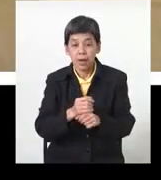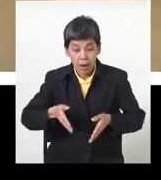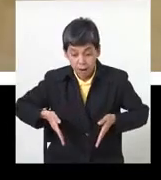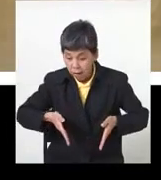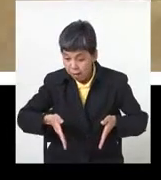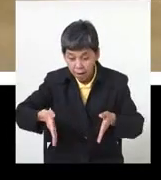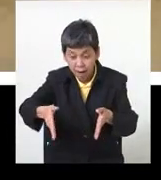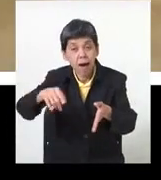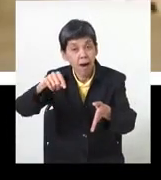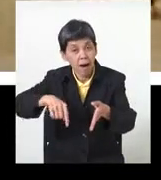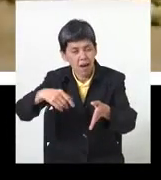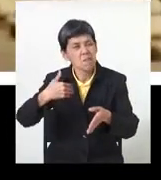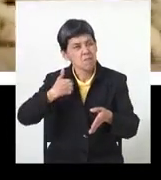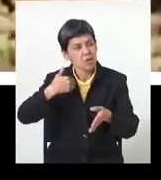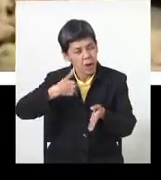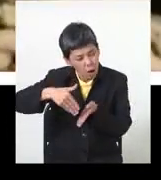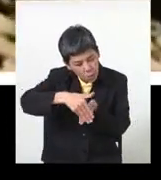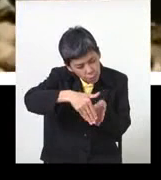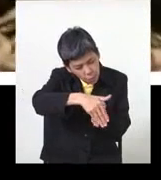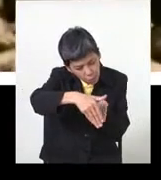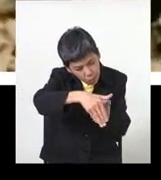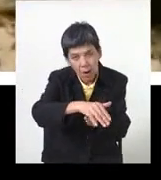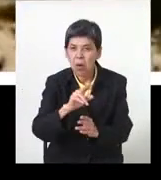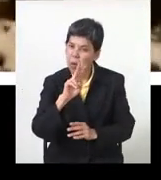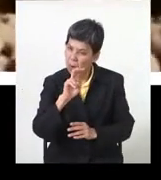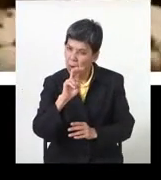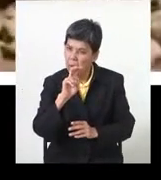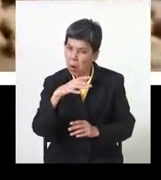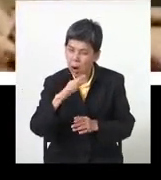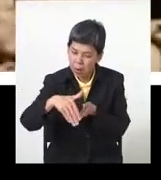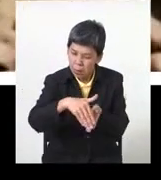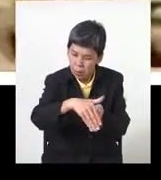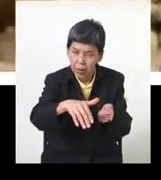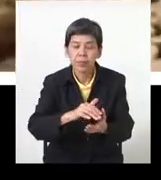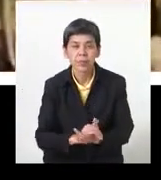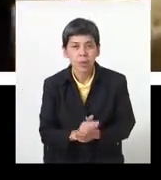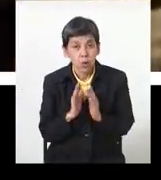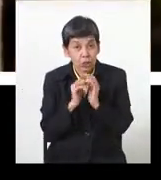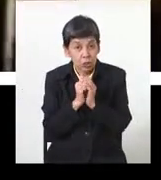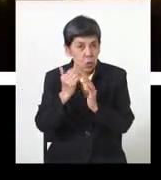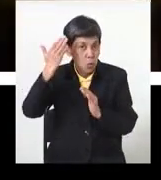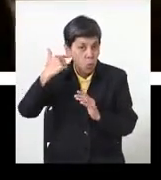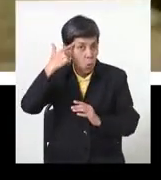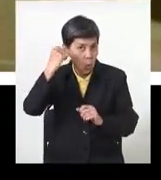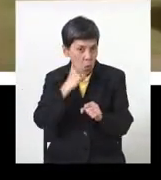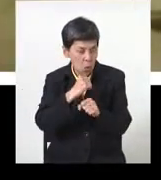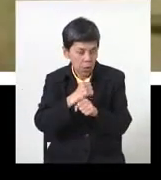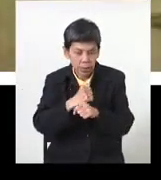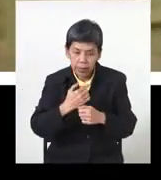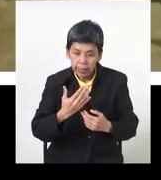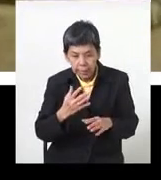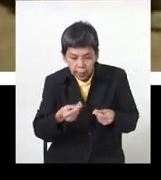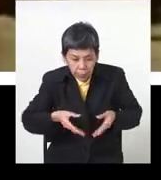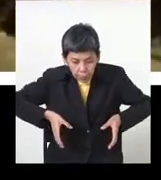คลองดำเนินตลอดสายเนี่ยเอ่อน่าจะจะมีมากกว่า 200200คลองออแล้วเอ่อชาวจีนสมัยนั้นรู้จักทำ